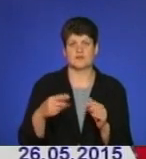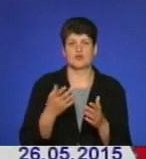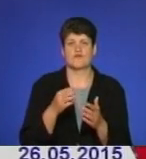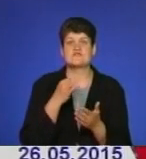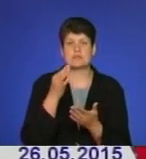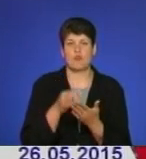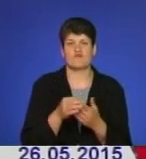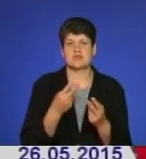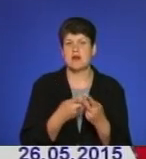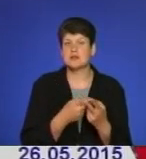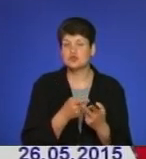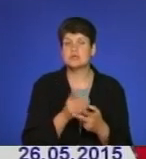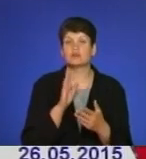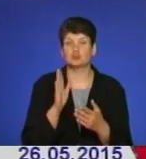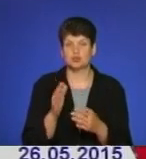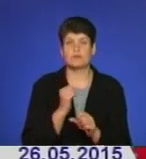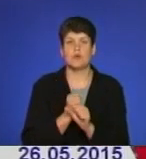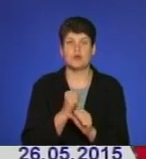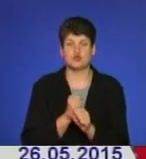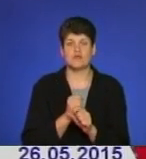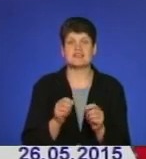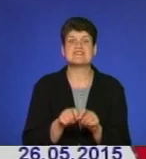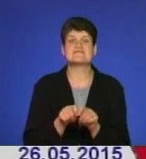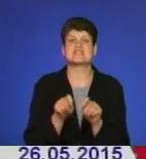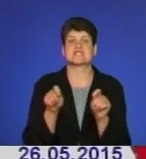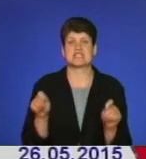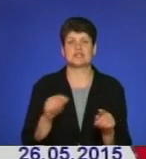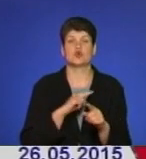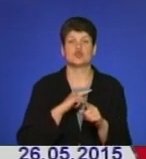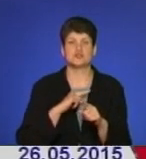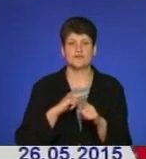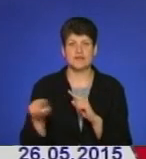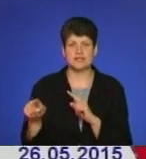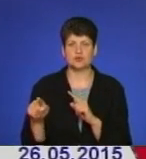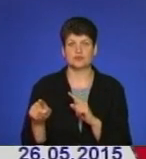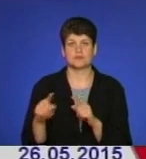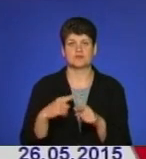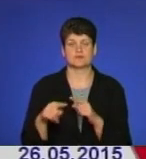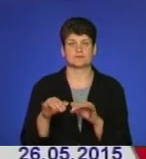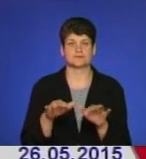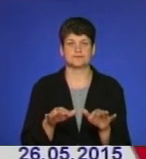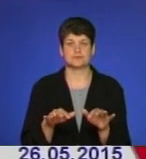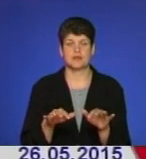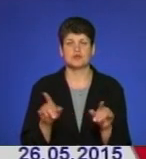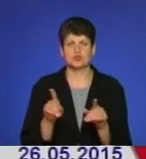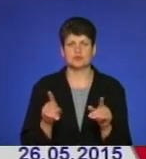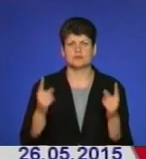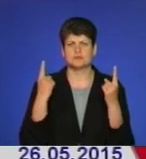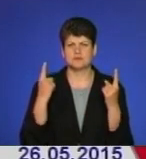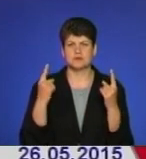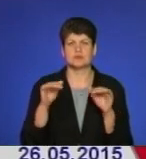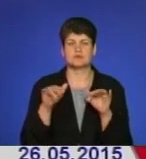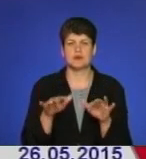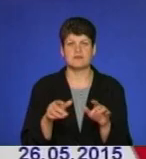відповідальності. Ми будемо працювати відкрито, швидко і реагувати швидко. Щодо гучної корупційної